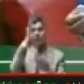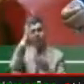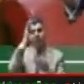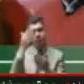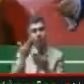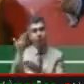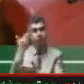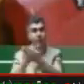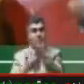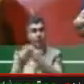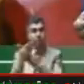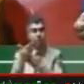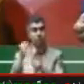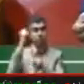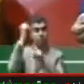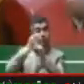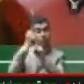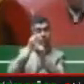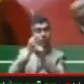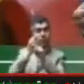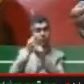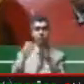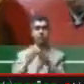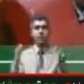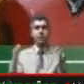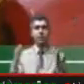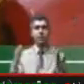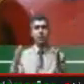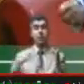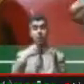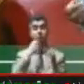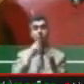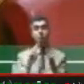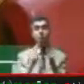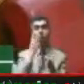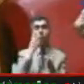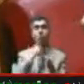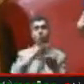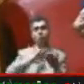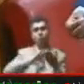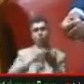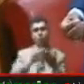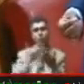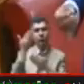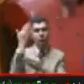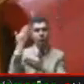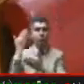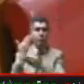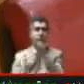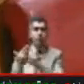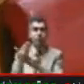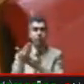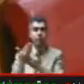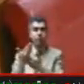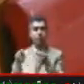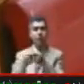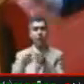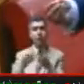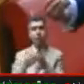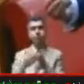سياسيا، إصلاحات كبرى، ولا يمكن أن ننجح في هذه الإصلاحات وفي هذا المسار